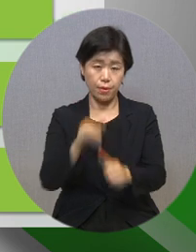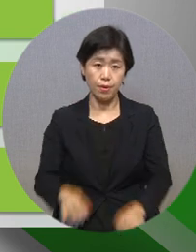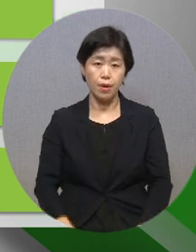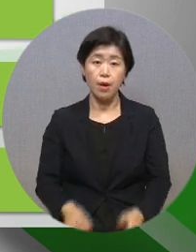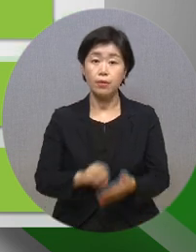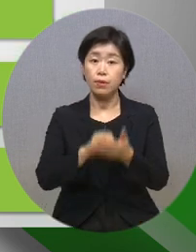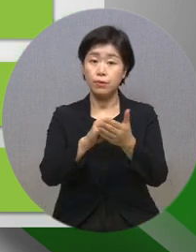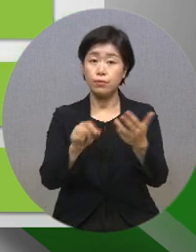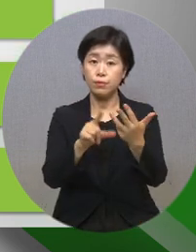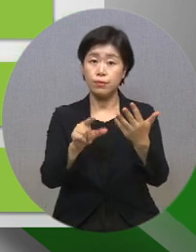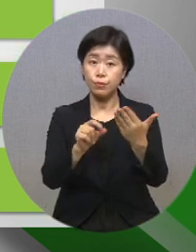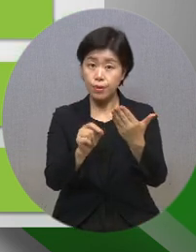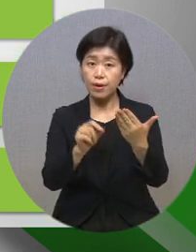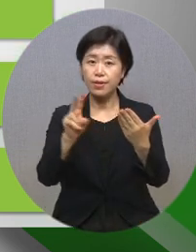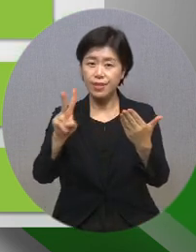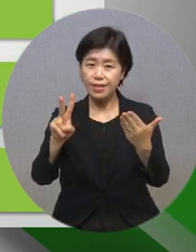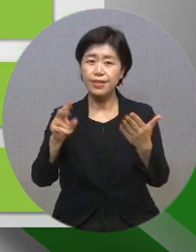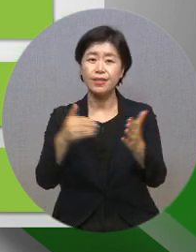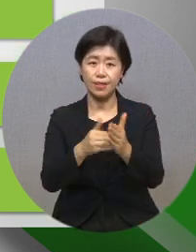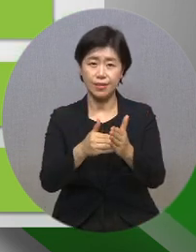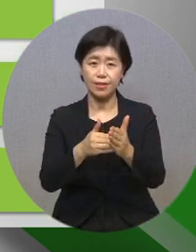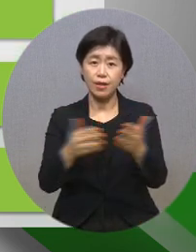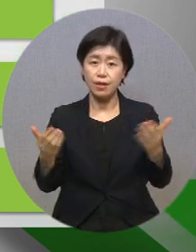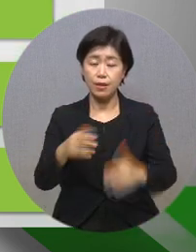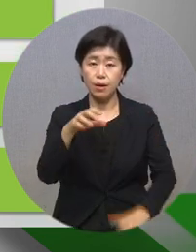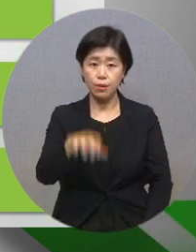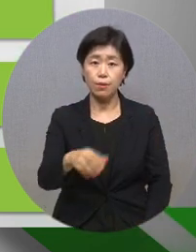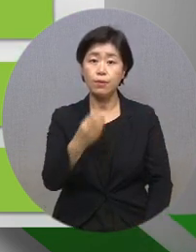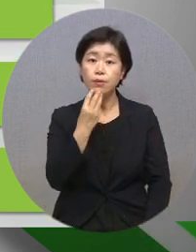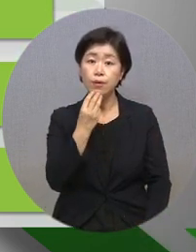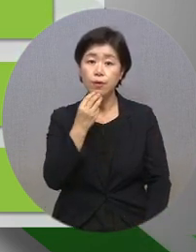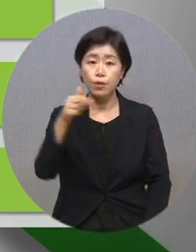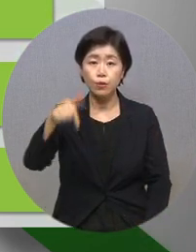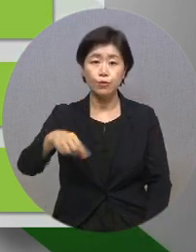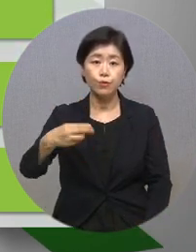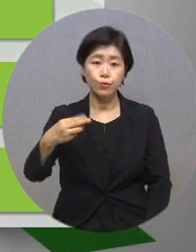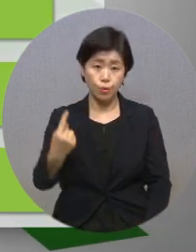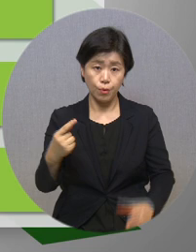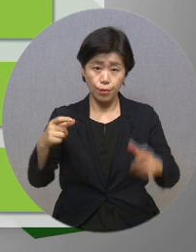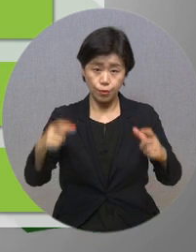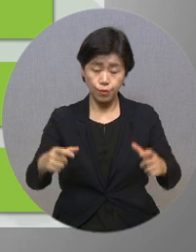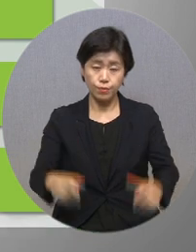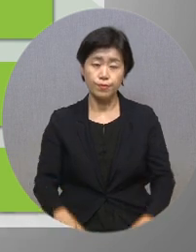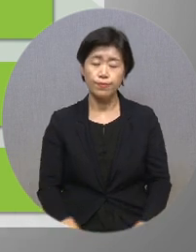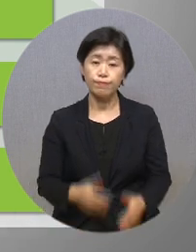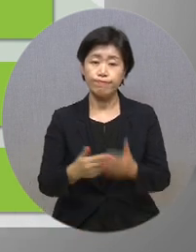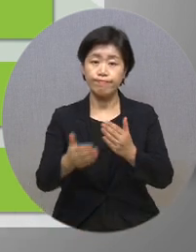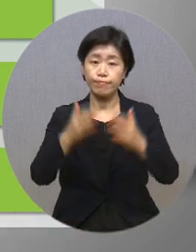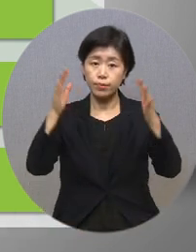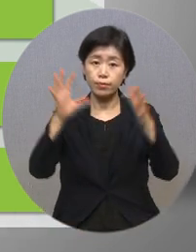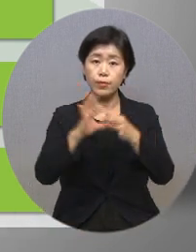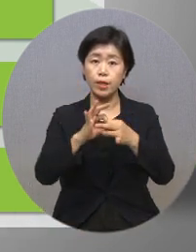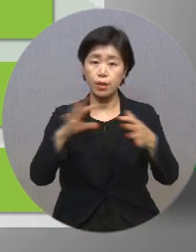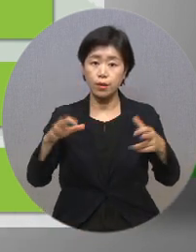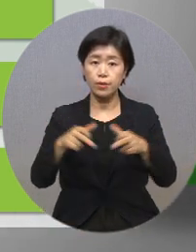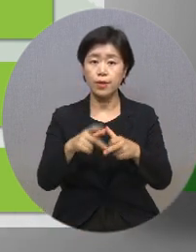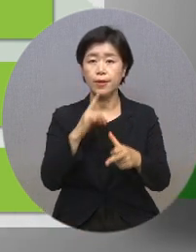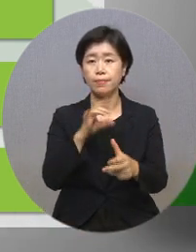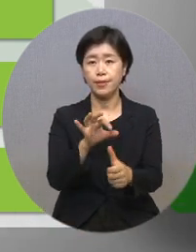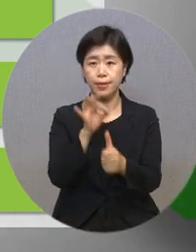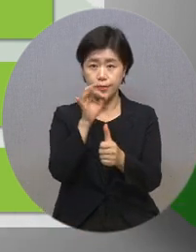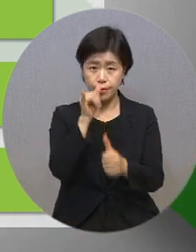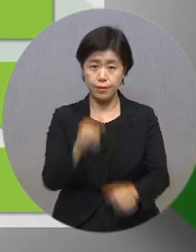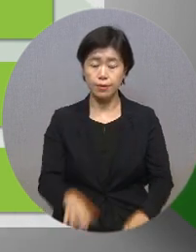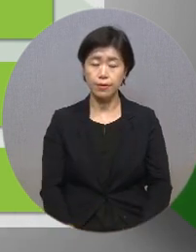2일까지며 근무지는 서울시 구로구입니다. 경력과 학력은 무관하며 장애인만 채용합니다.